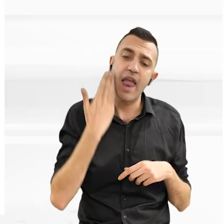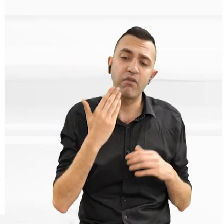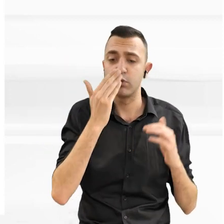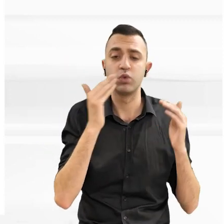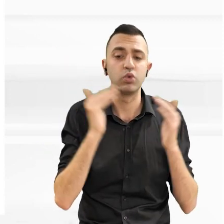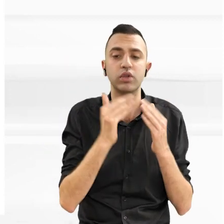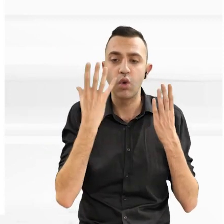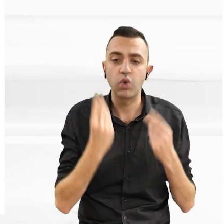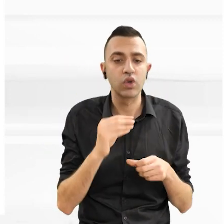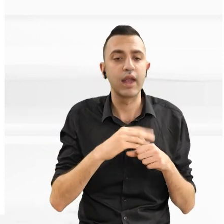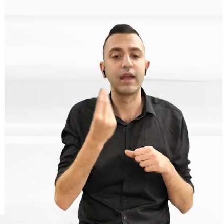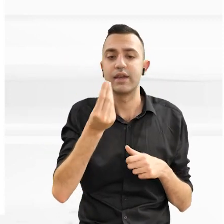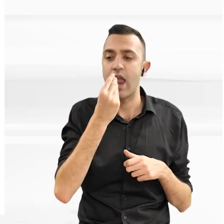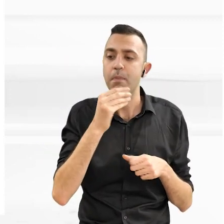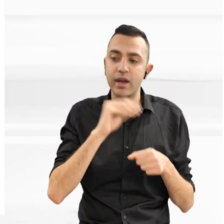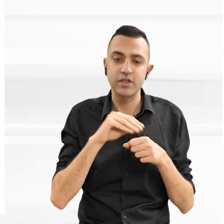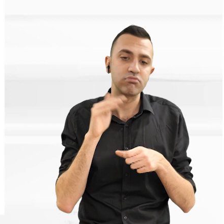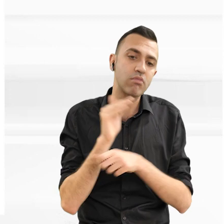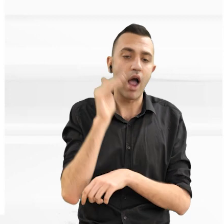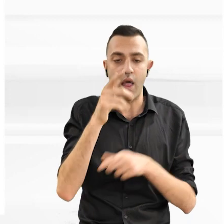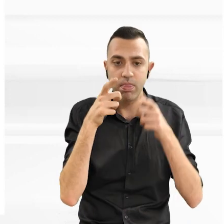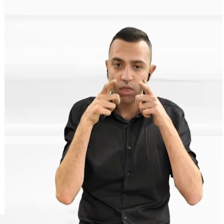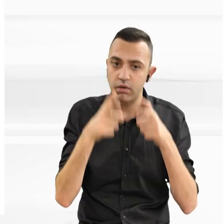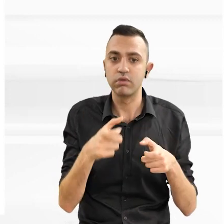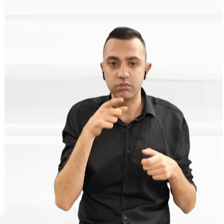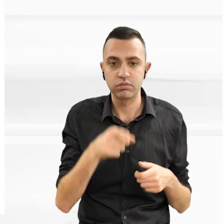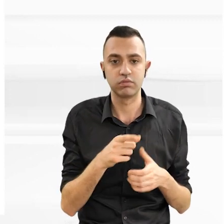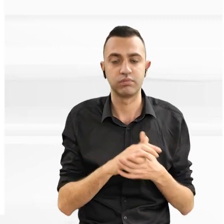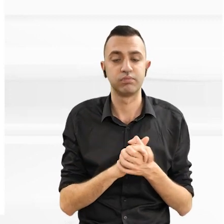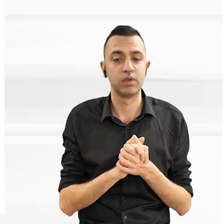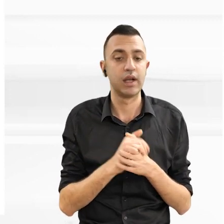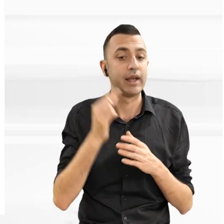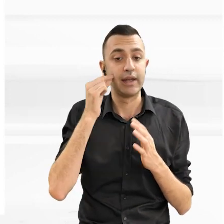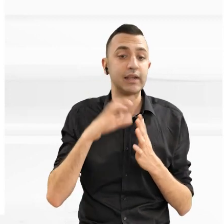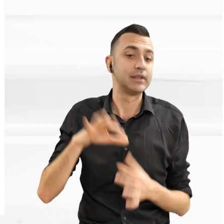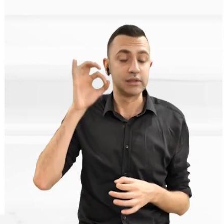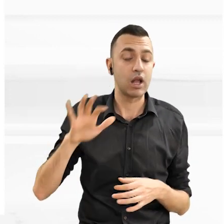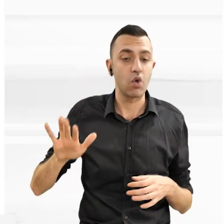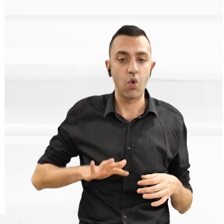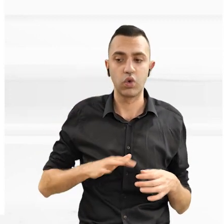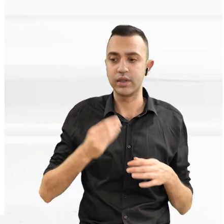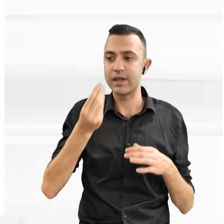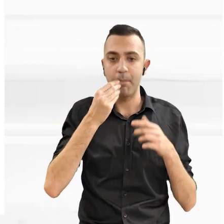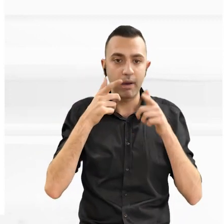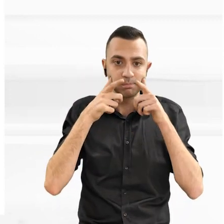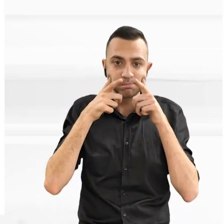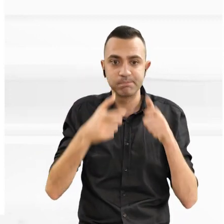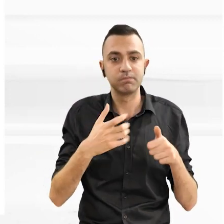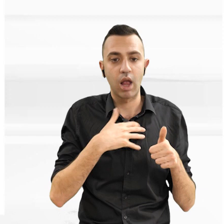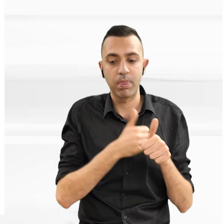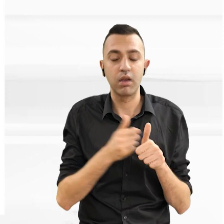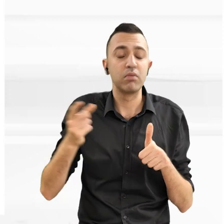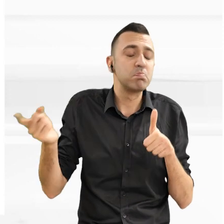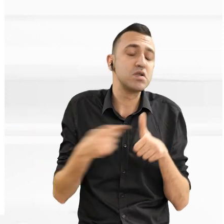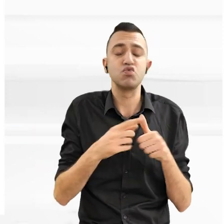yemek için yaşamayı ön plana alsa da bakın İnsanoğlu yemek için yaşamayı önce liyor yani ön plana